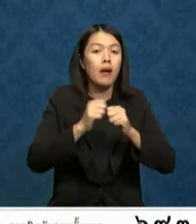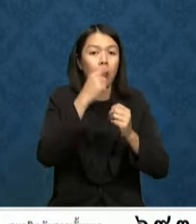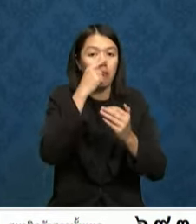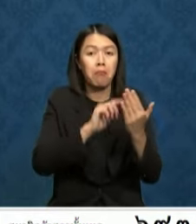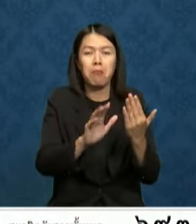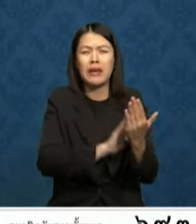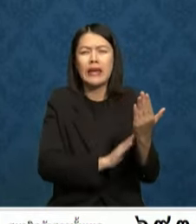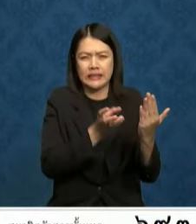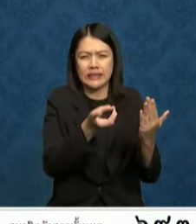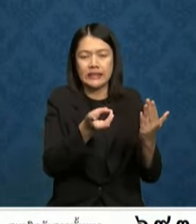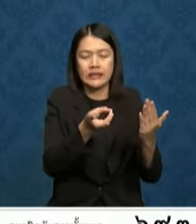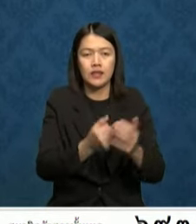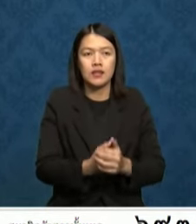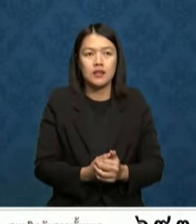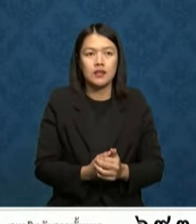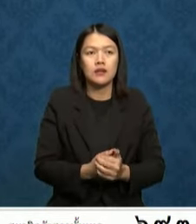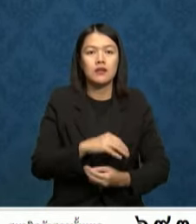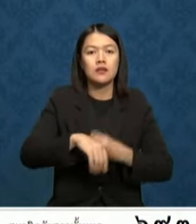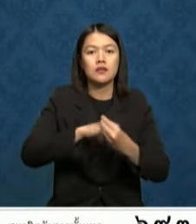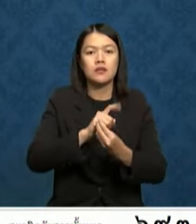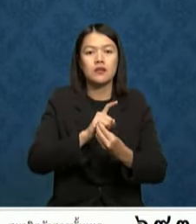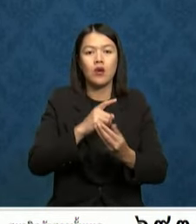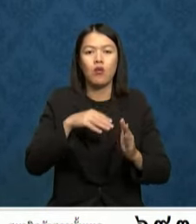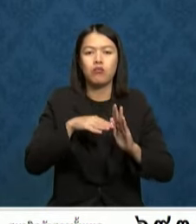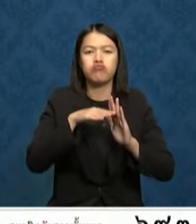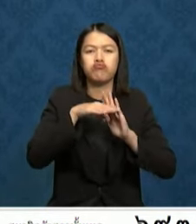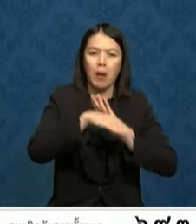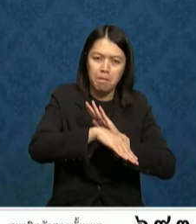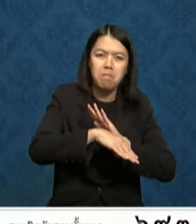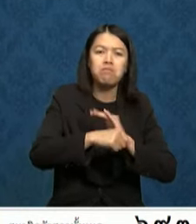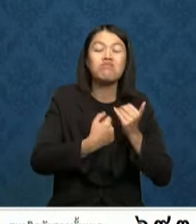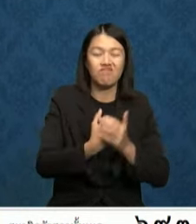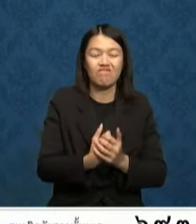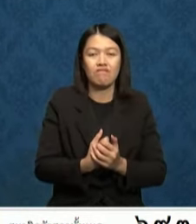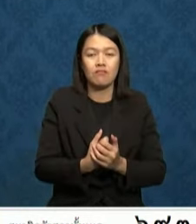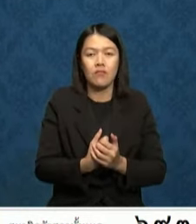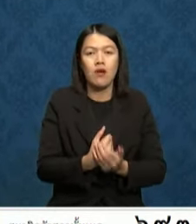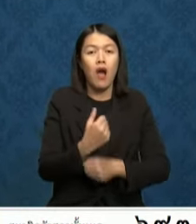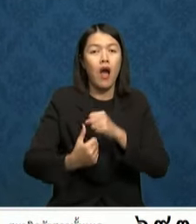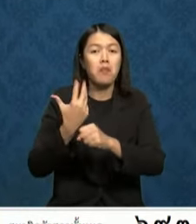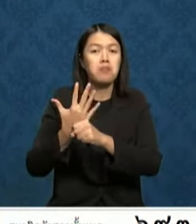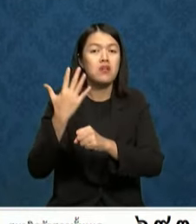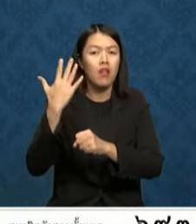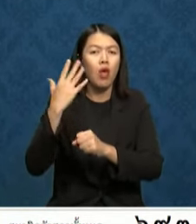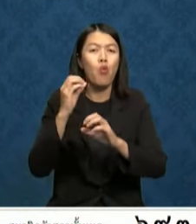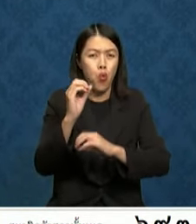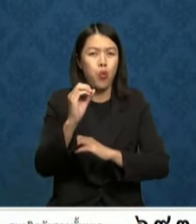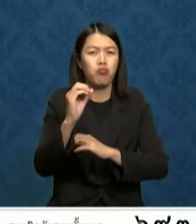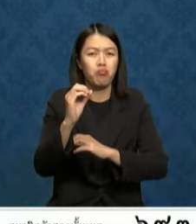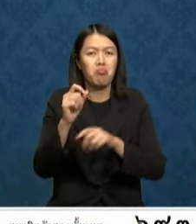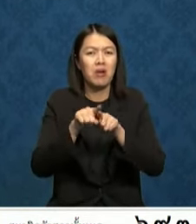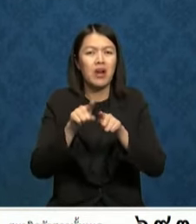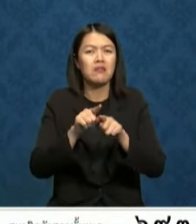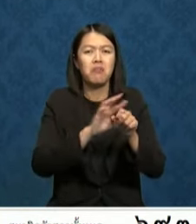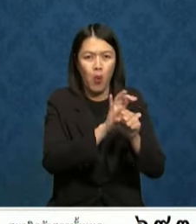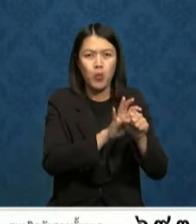ไทยเนี่ยสั้นๆนิดเดียวเสรกิเติบโตต่ำ 5ปีที่ผ่านมาจะเรียกว่าศูก็ได้ถ้านับช่วง